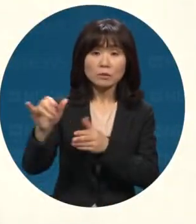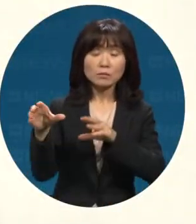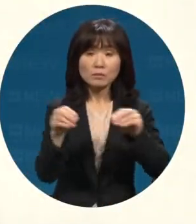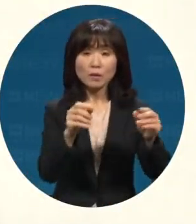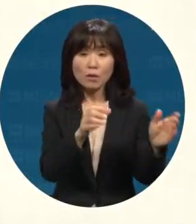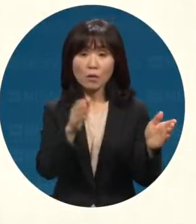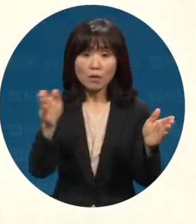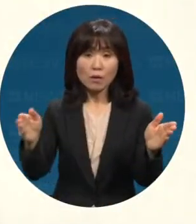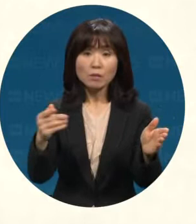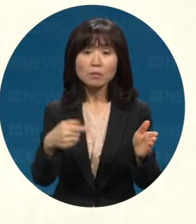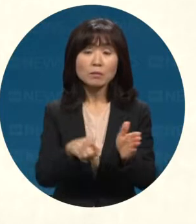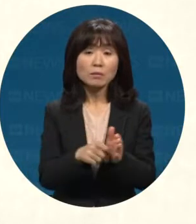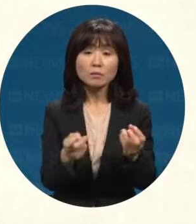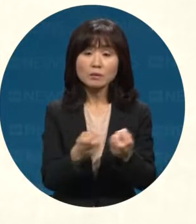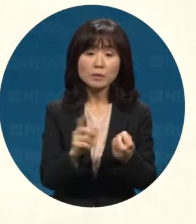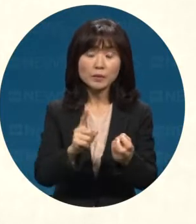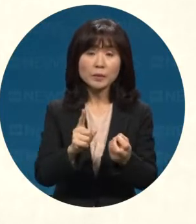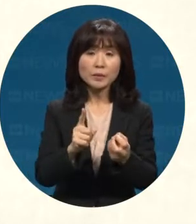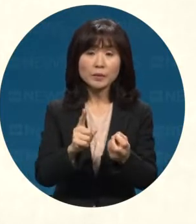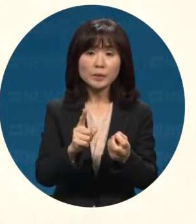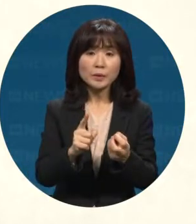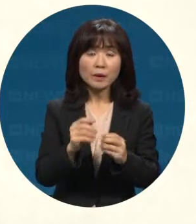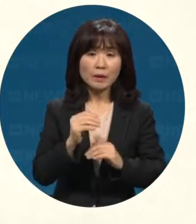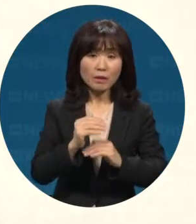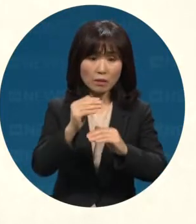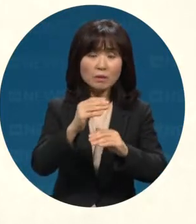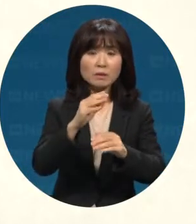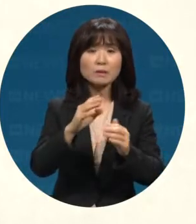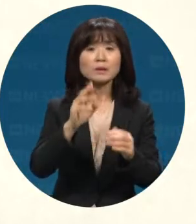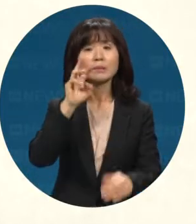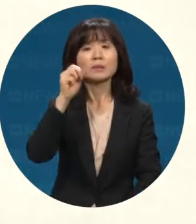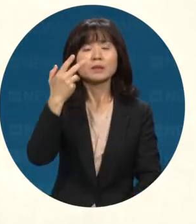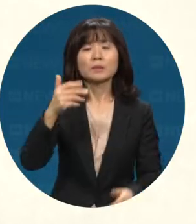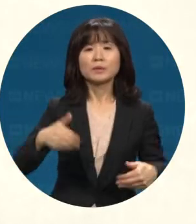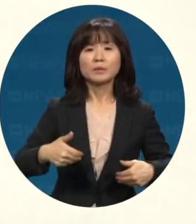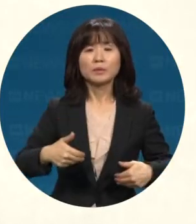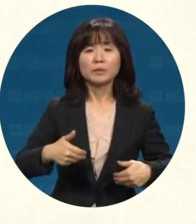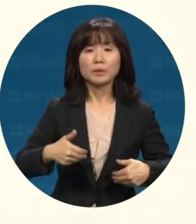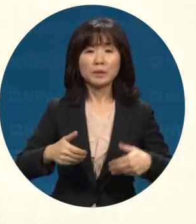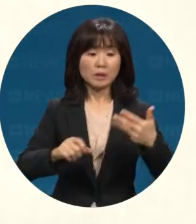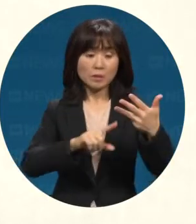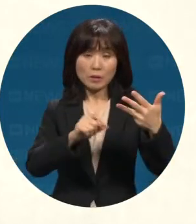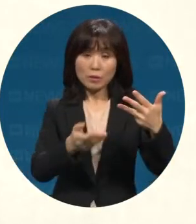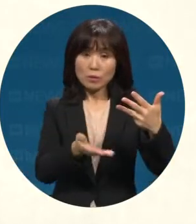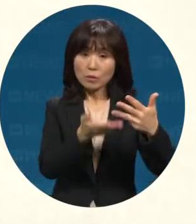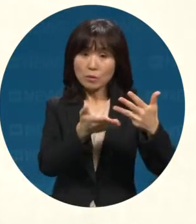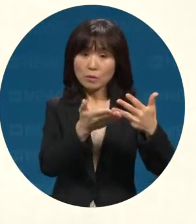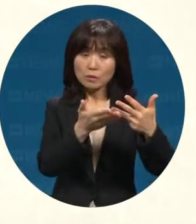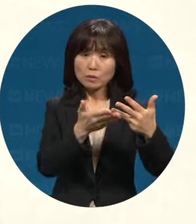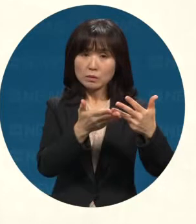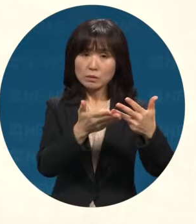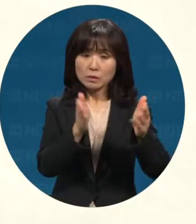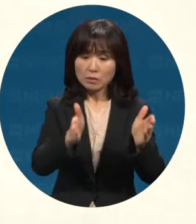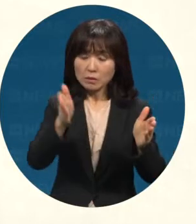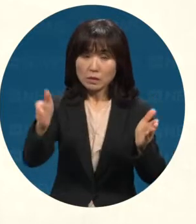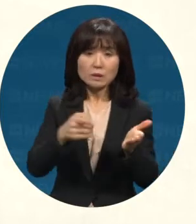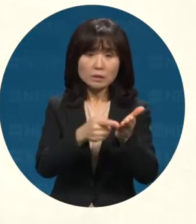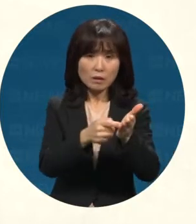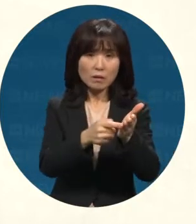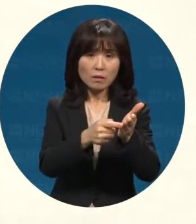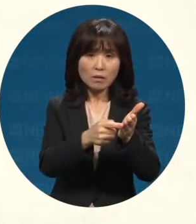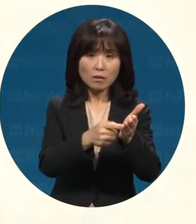연장하려면 행정절차에만 37일이 걸립니다 늦어도 8월 초에는 신청이 이뤄졌어야 연장이